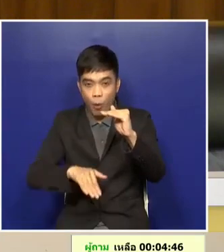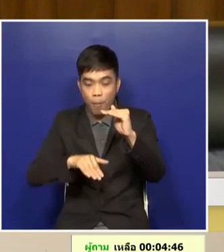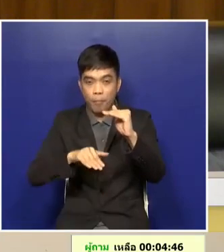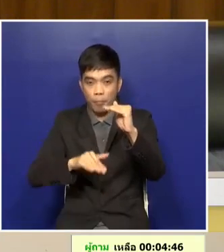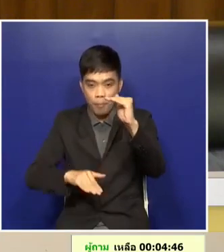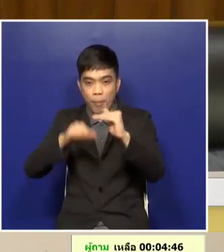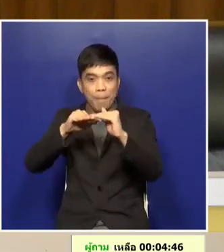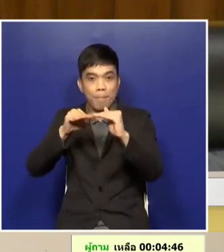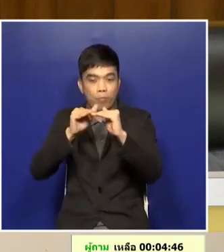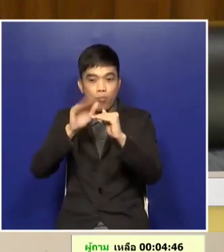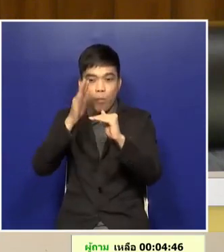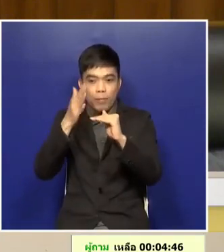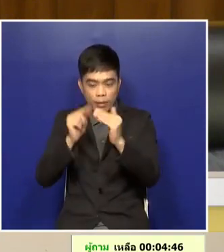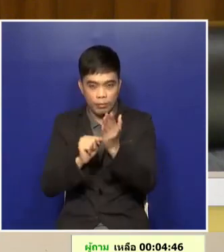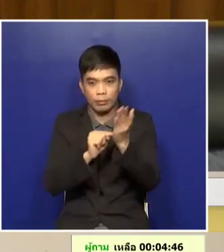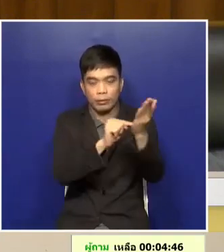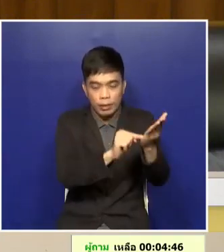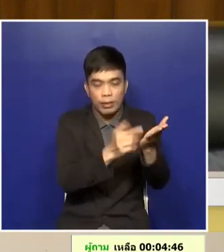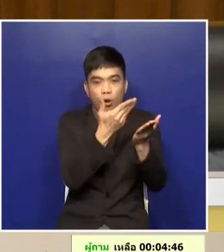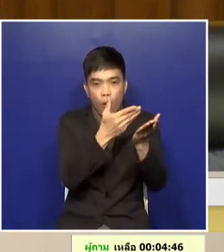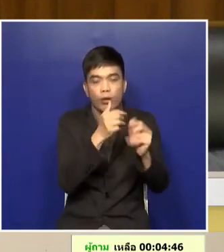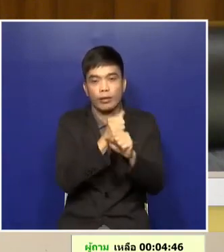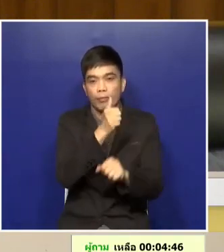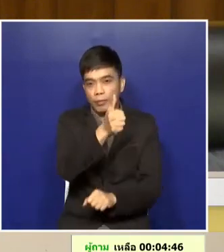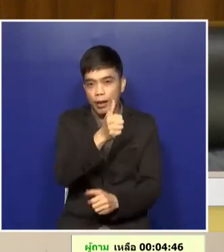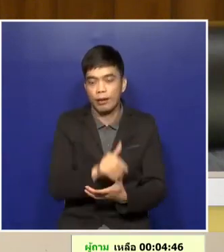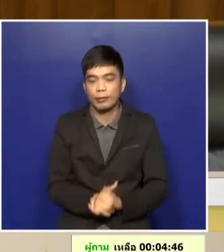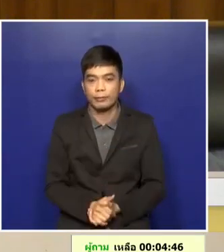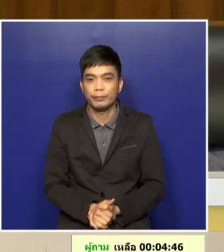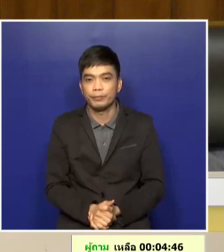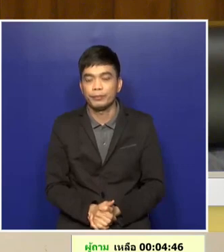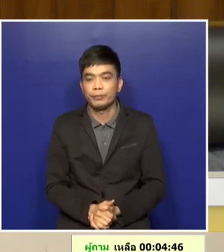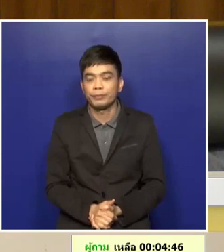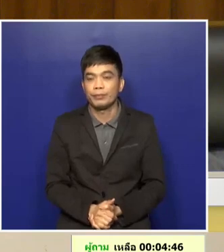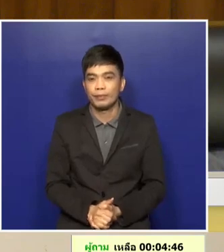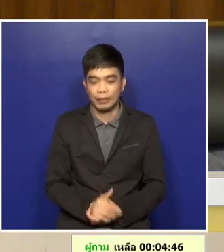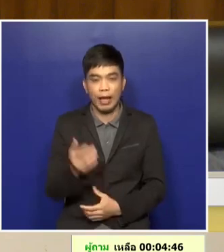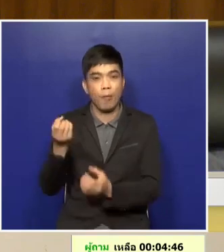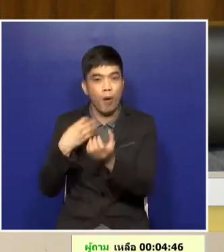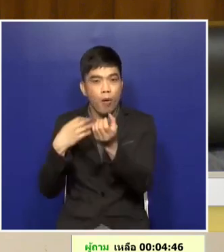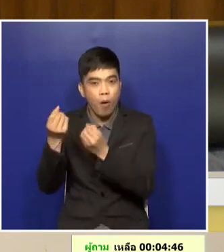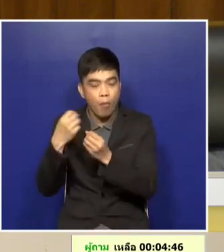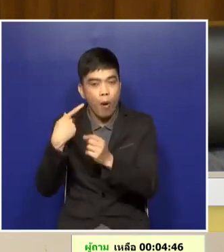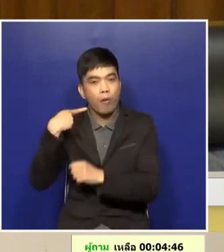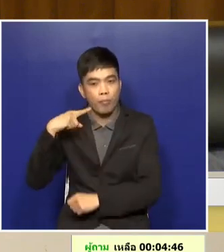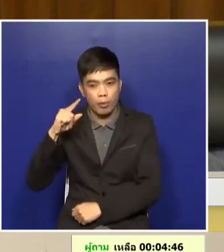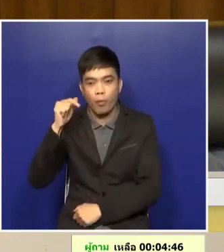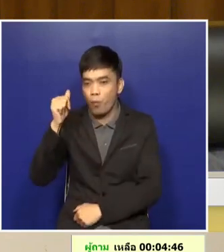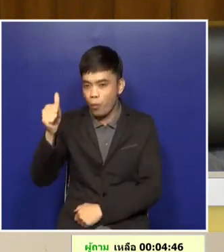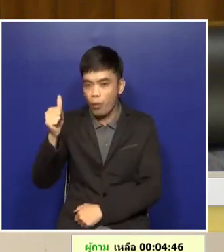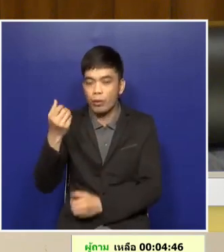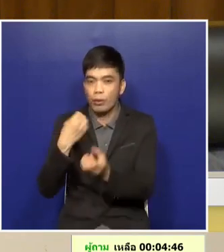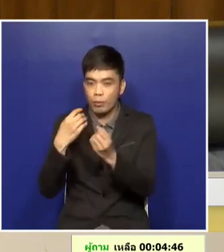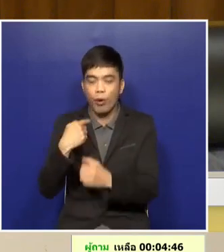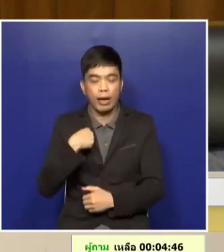แก้ไขก็ข้อแนะนำของท่านผมก็คิดว่าเป็นประโยชน์นะครับเราก็ได้มีการประมวลไว้เหมือนกันสำหรับในเรื่องของการดำเนินโคร